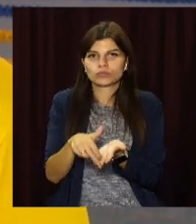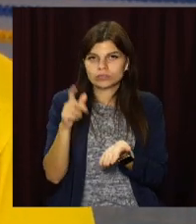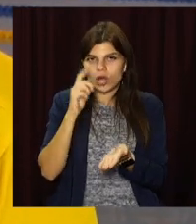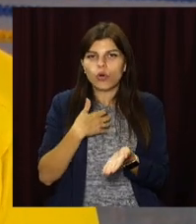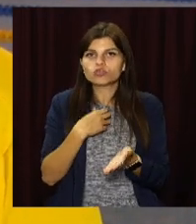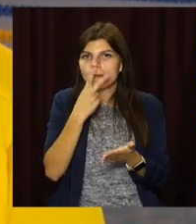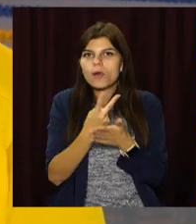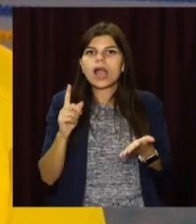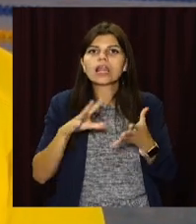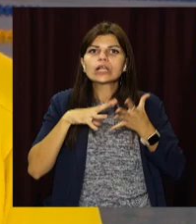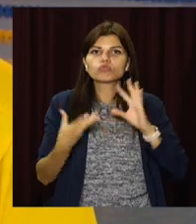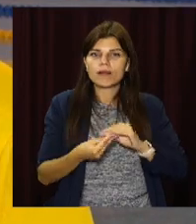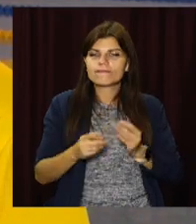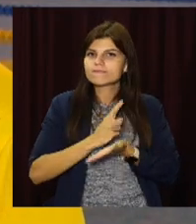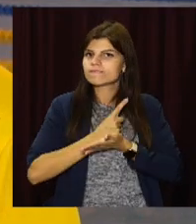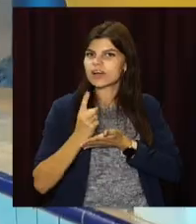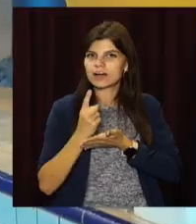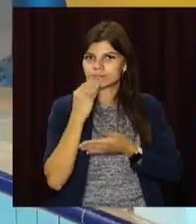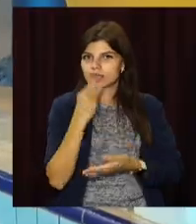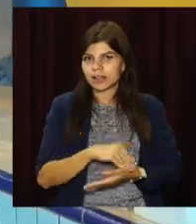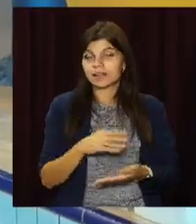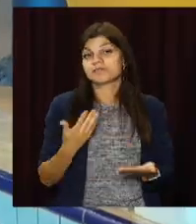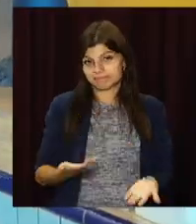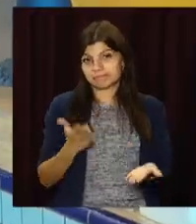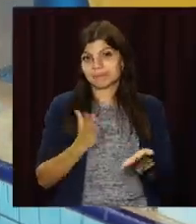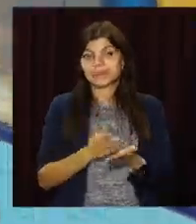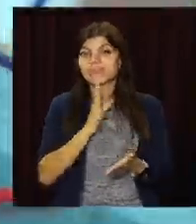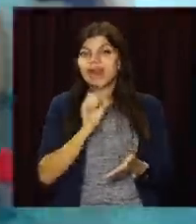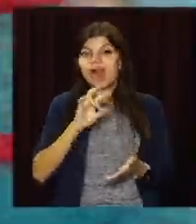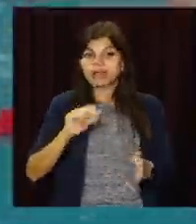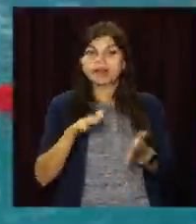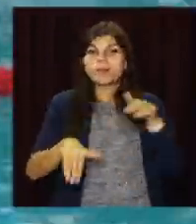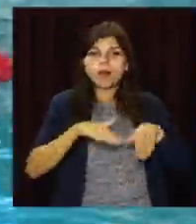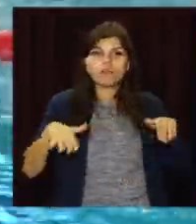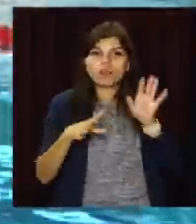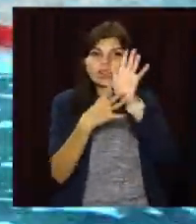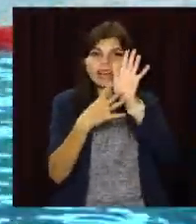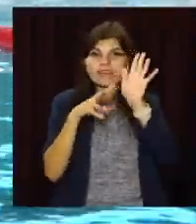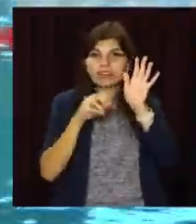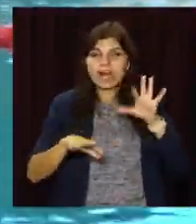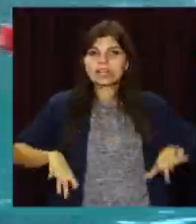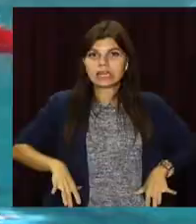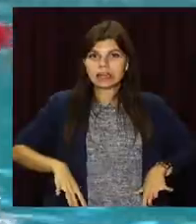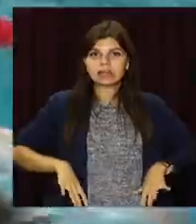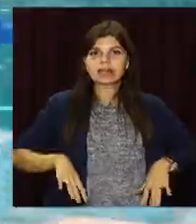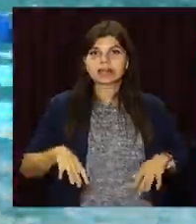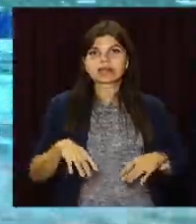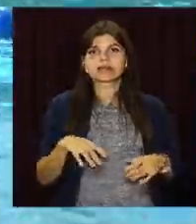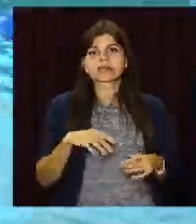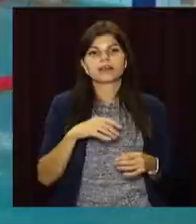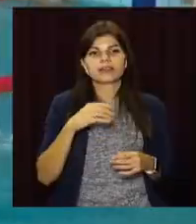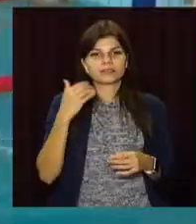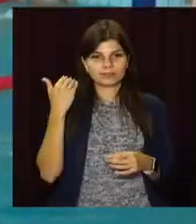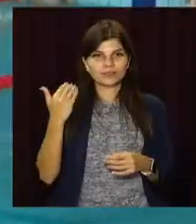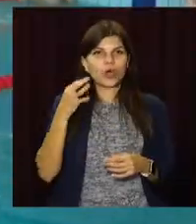максимум результат, и мы его показали. Анна вже 9 років займається плаванням під керівництвом тренера Оганеза